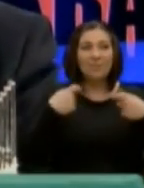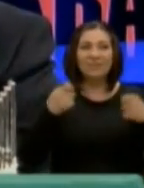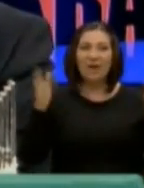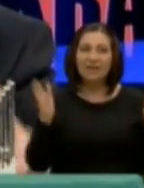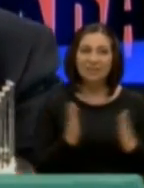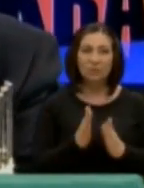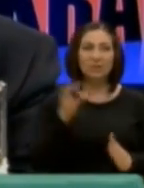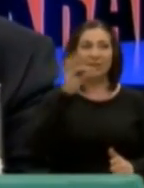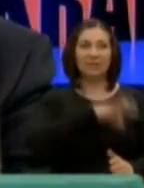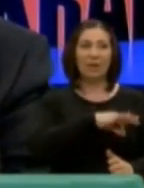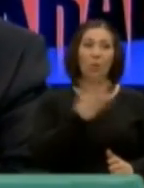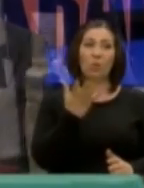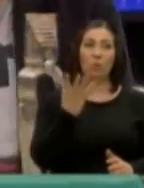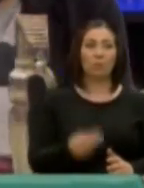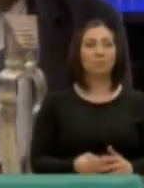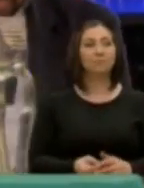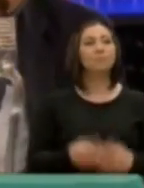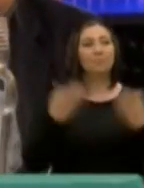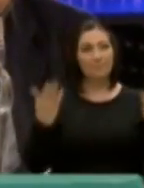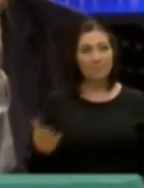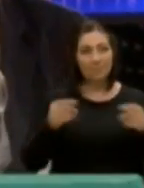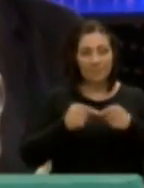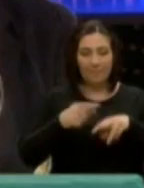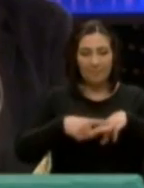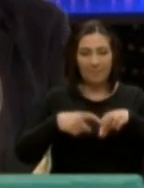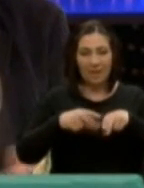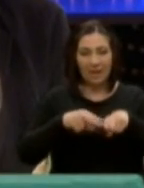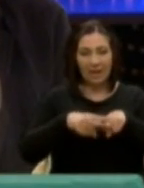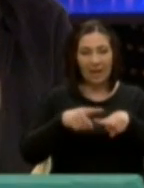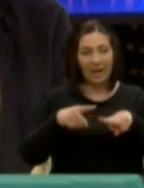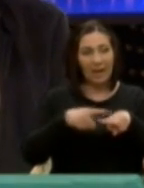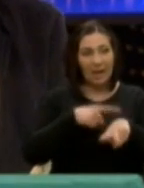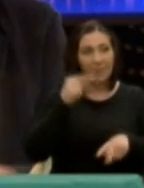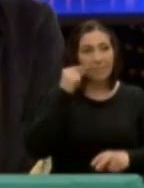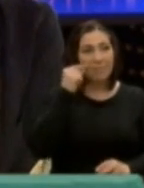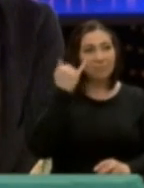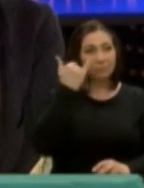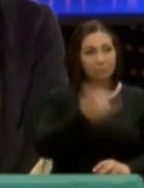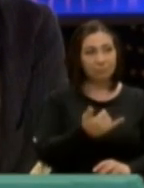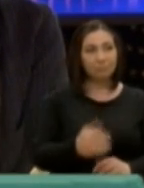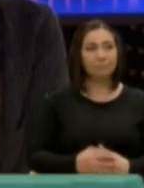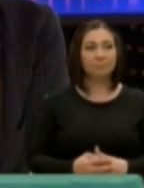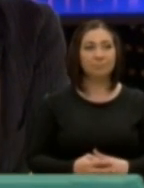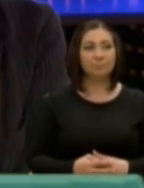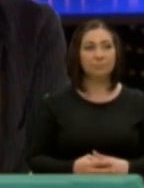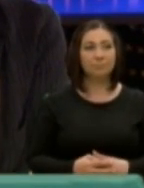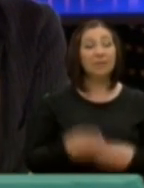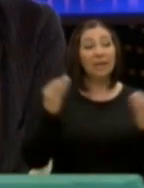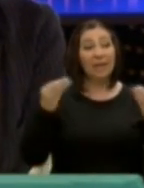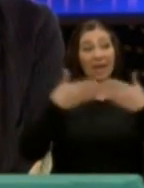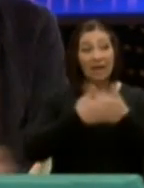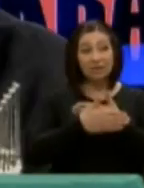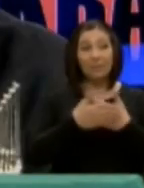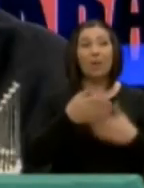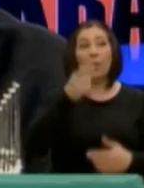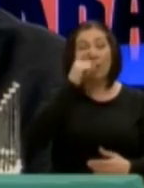azaltıyoruz. Karlı öyle sağlıyoruz. Farklı. Peki. Berkay Akalın İstanbul'dan arıyor. Buyurunuz efendim. İyi akşamlar Okan Bey